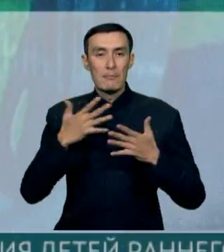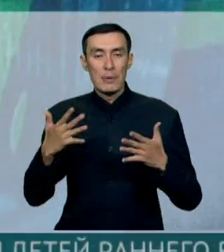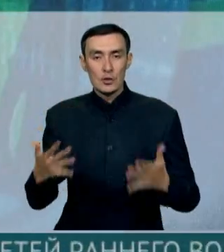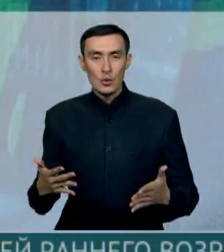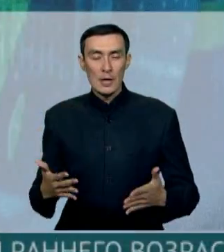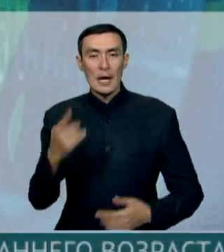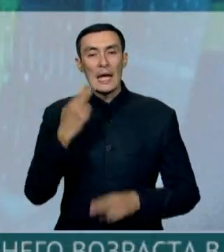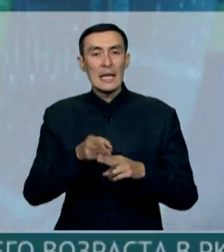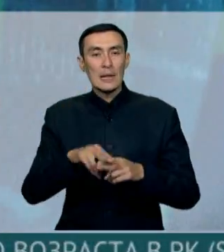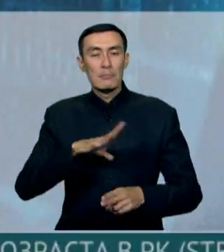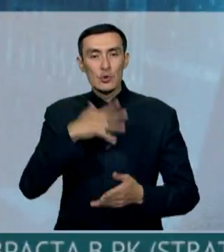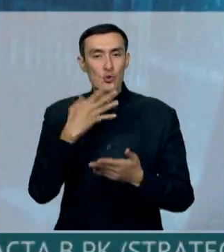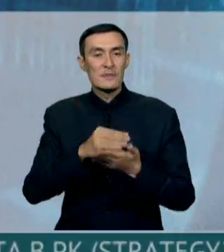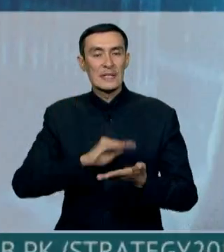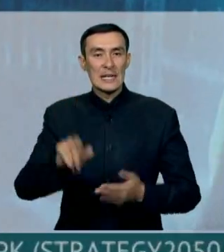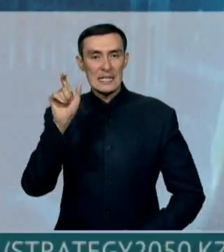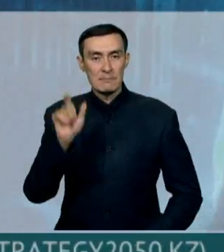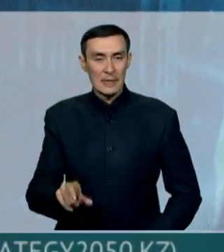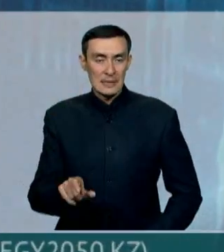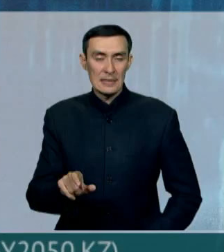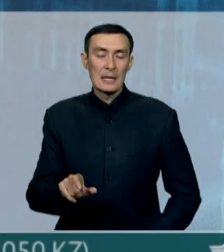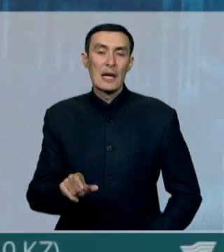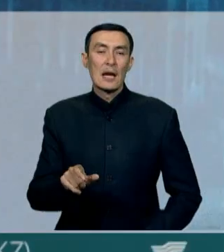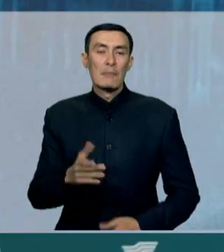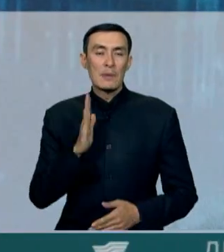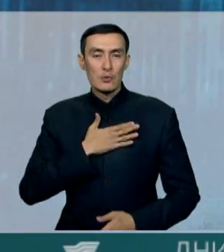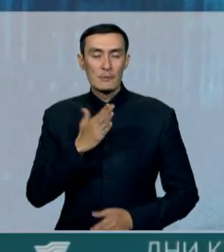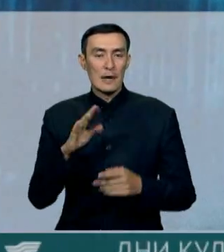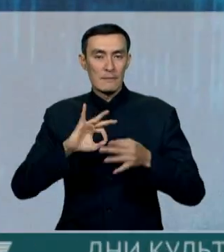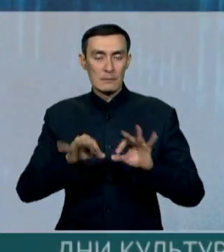Саби. Напомню, это был наш собственный корреспондент Саби Байбусинов. Мы будем держать вас в курсе.